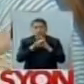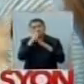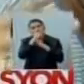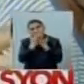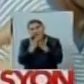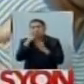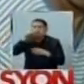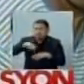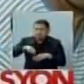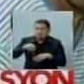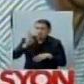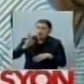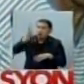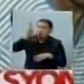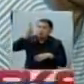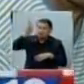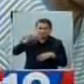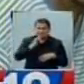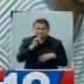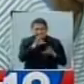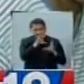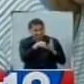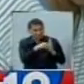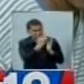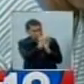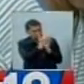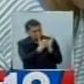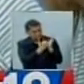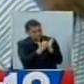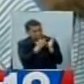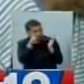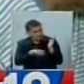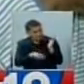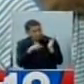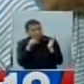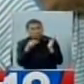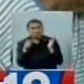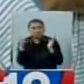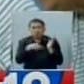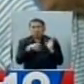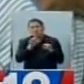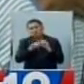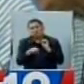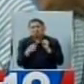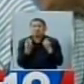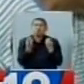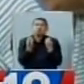makasama sa nakalista rito, ay di pupunta na lang dito. So, nag-aabot-abot na lamang. So, ang ginawa nila sistema,